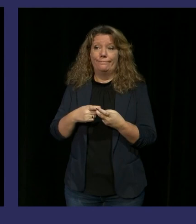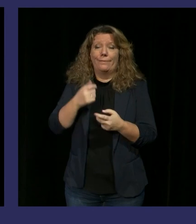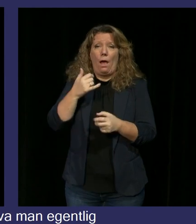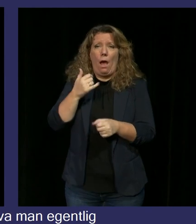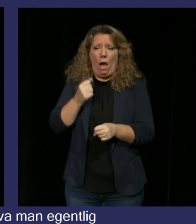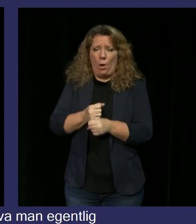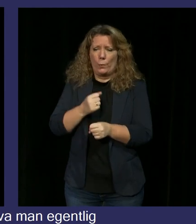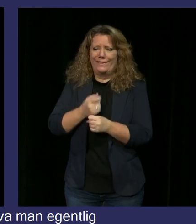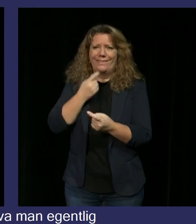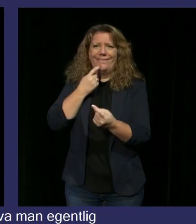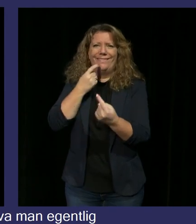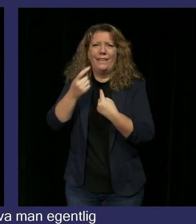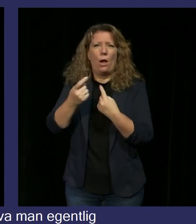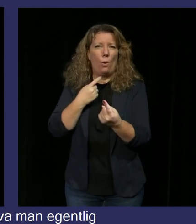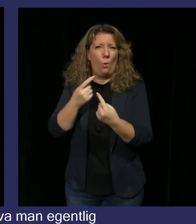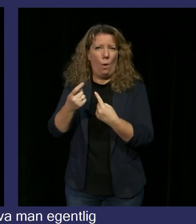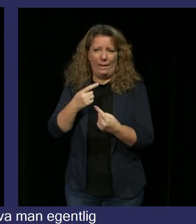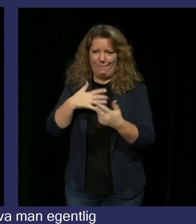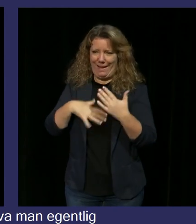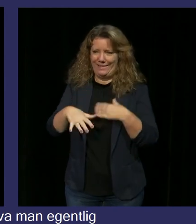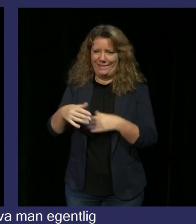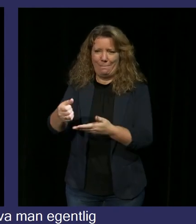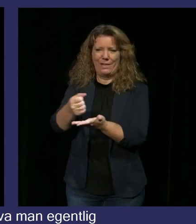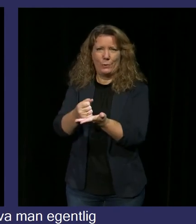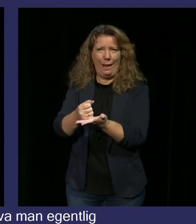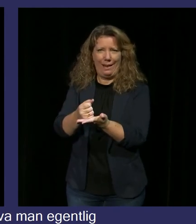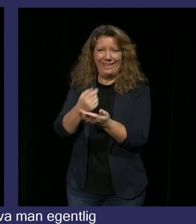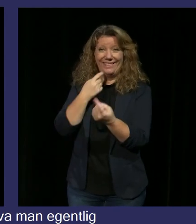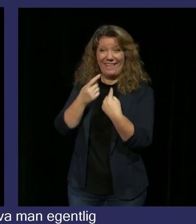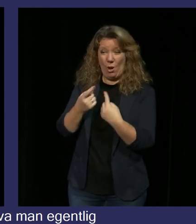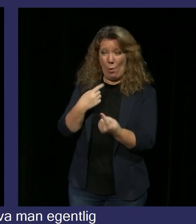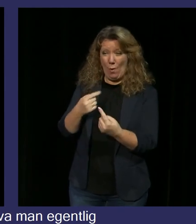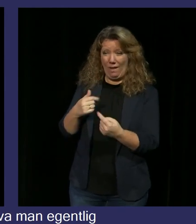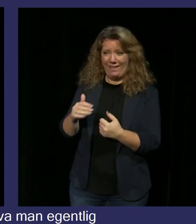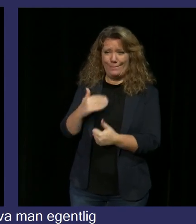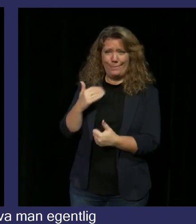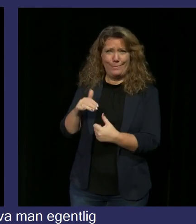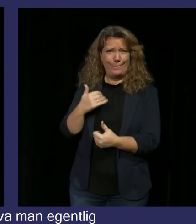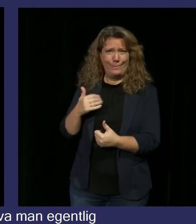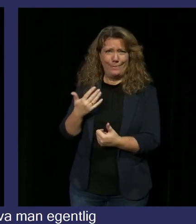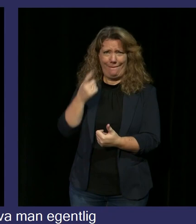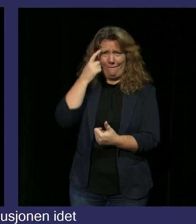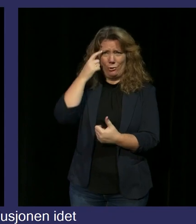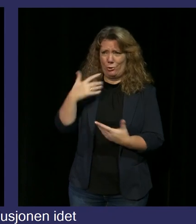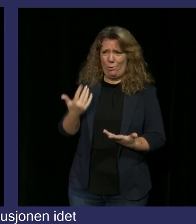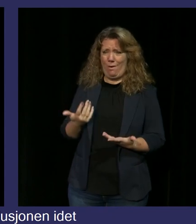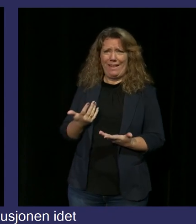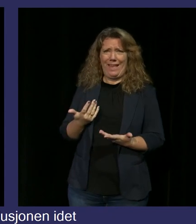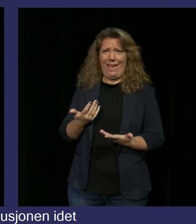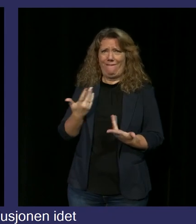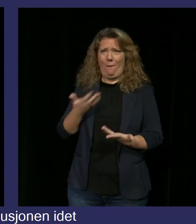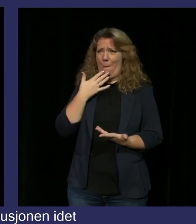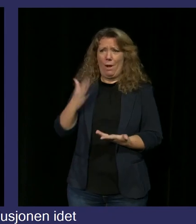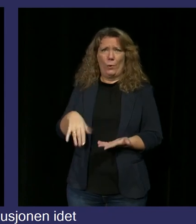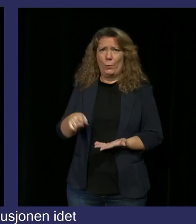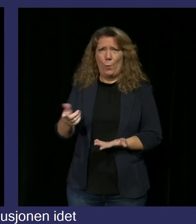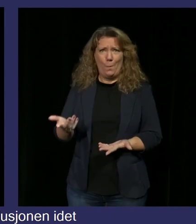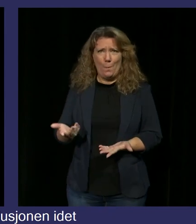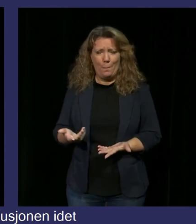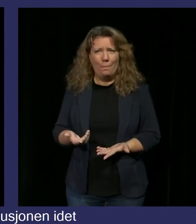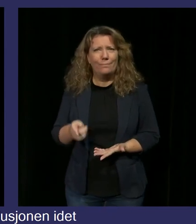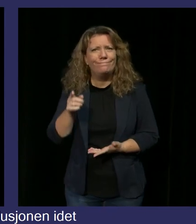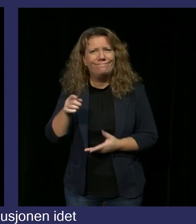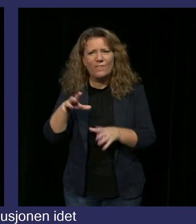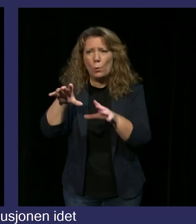helsepersonell. Det veldig mange som ikke forstår hva man egentlig har snakket om under en konsultasjon. Man skjønner på en måte ikke